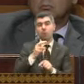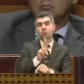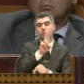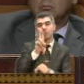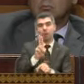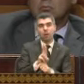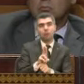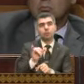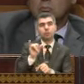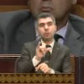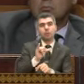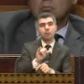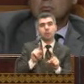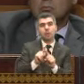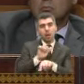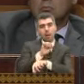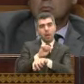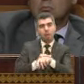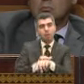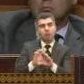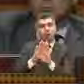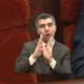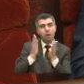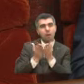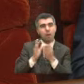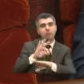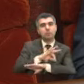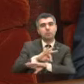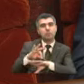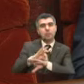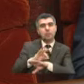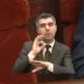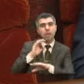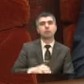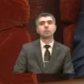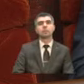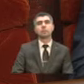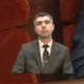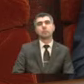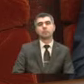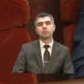عن مآل التعاضدية العامة لموظفي الإدارات العمومية.